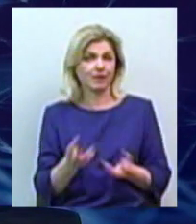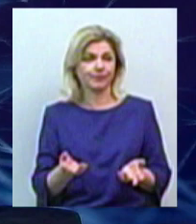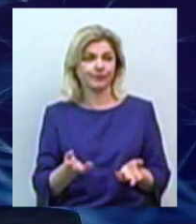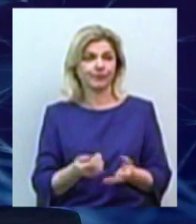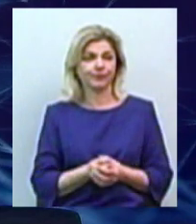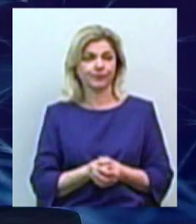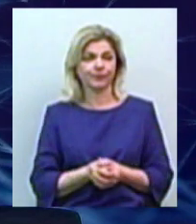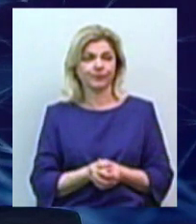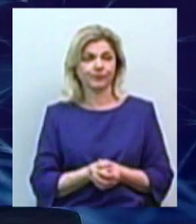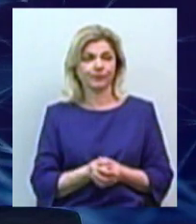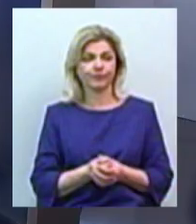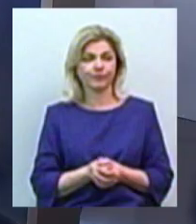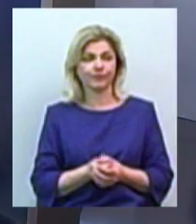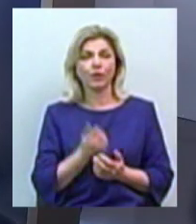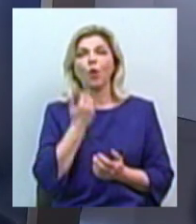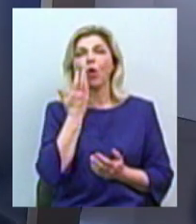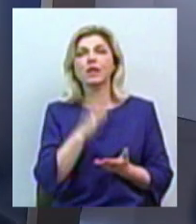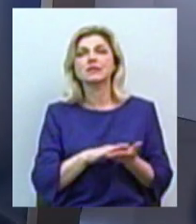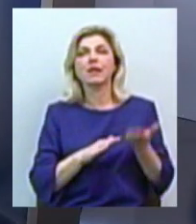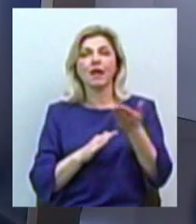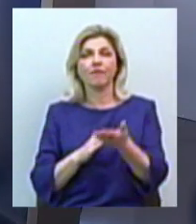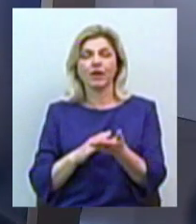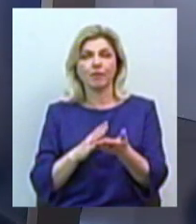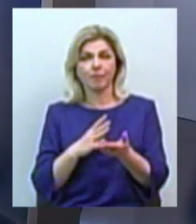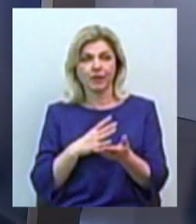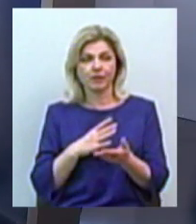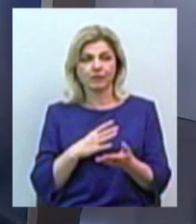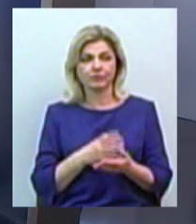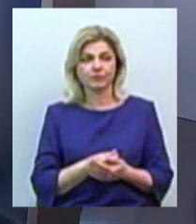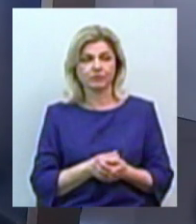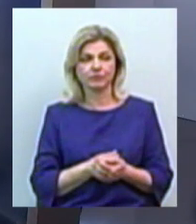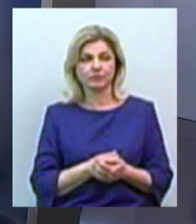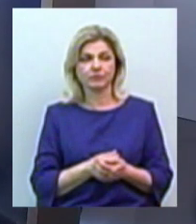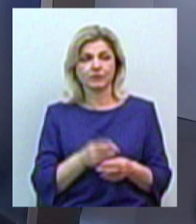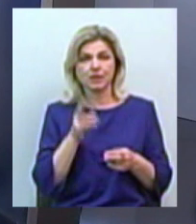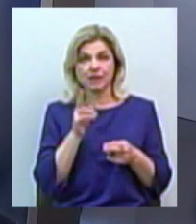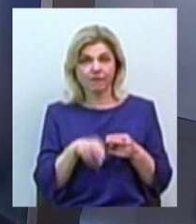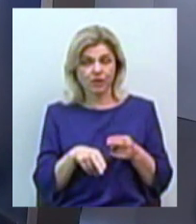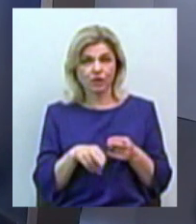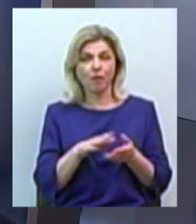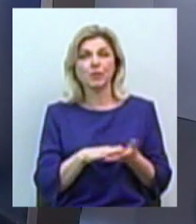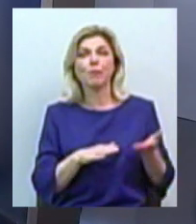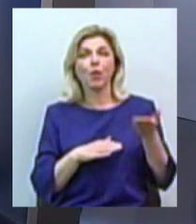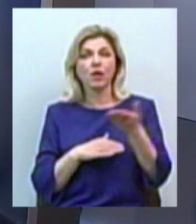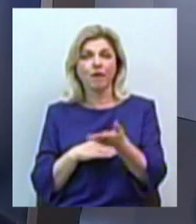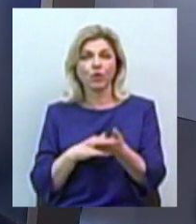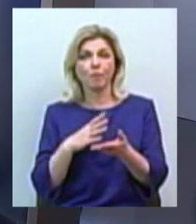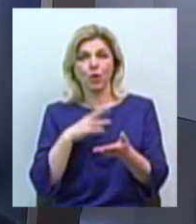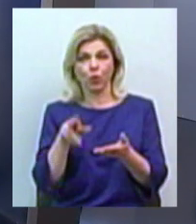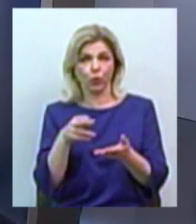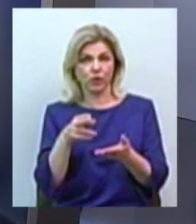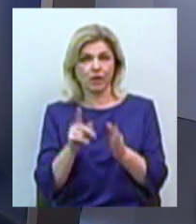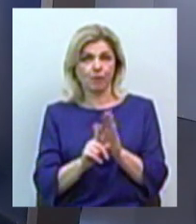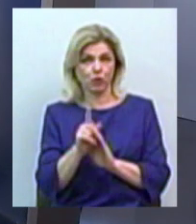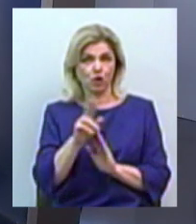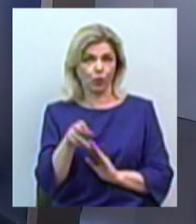саме подавалися? Запитань більше. Коли саме заявки подавалися, ви пам'ятаєте? Заявки подавалися, от завершення подачі заявок було в грудні, там, на